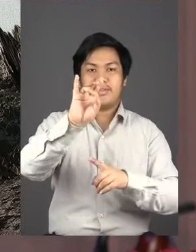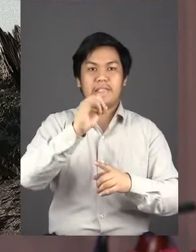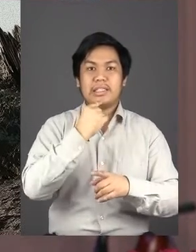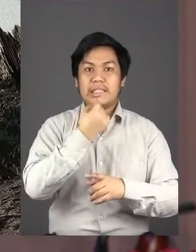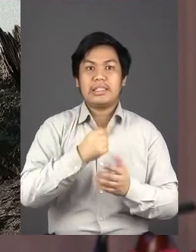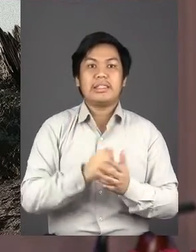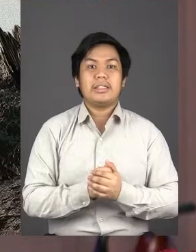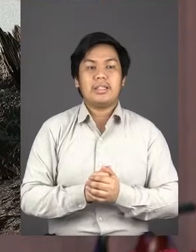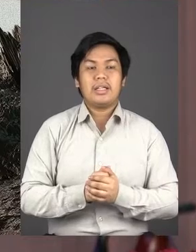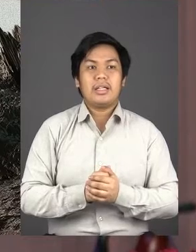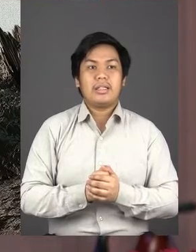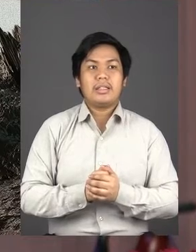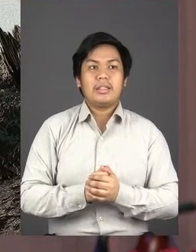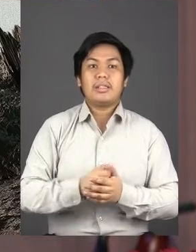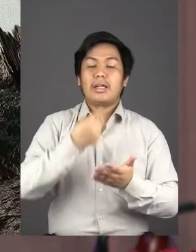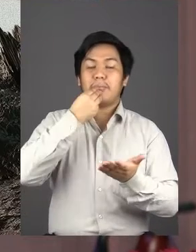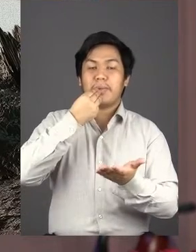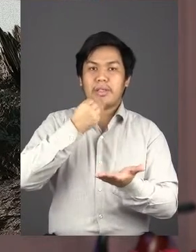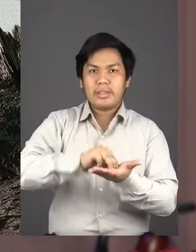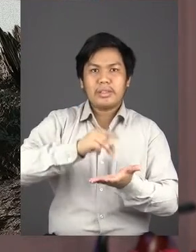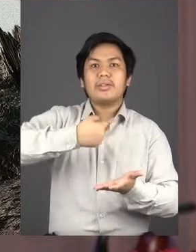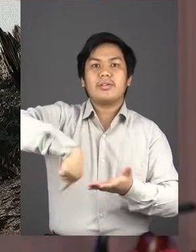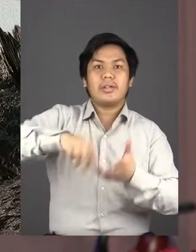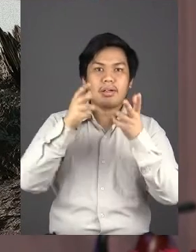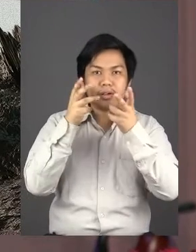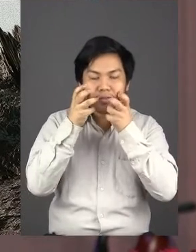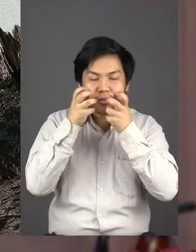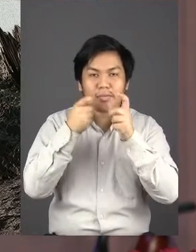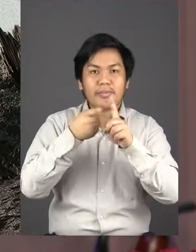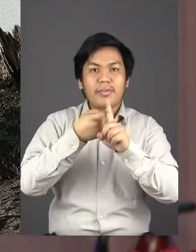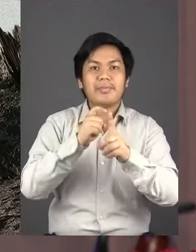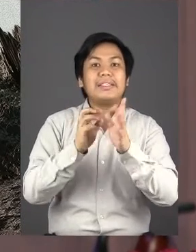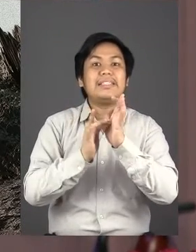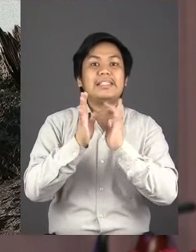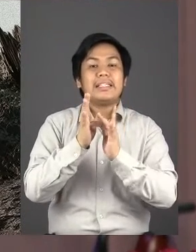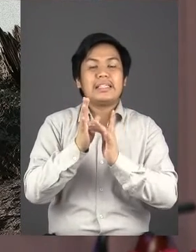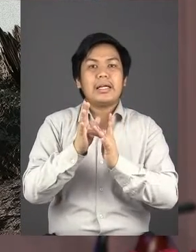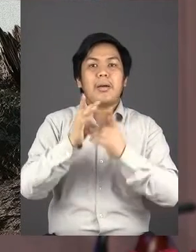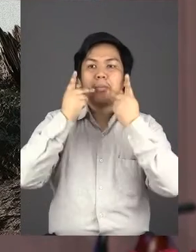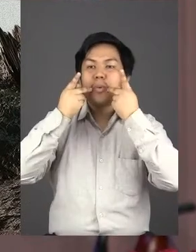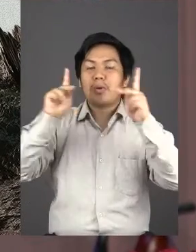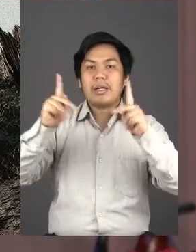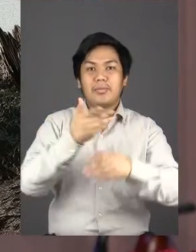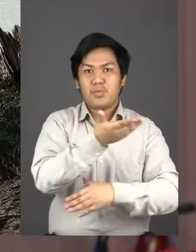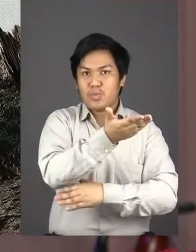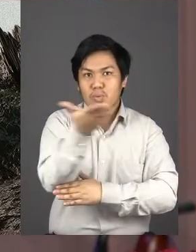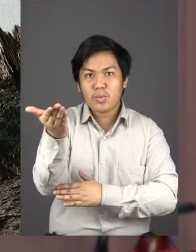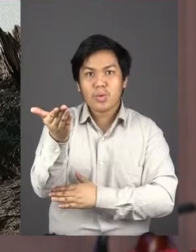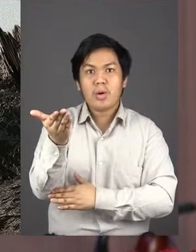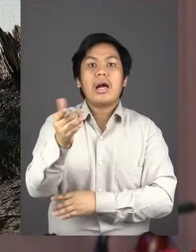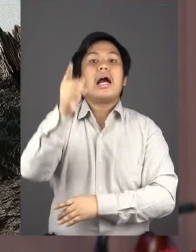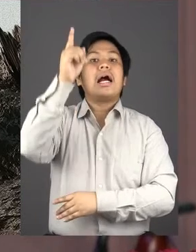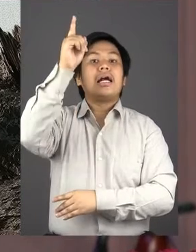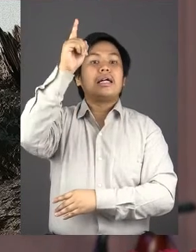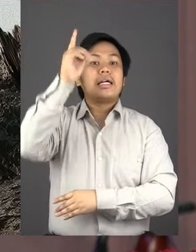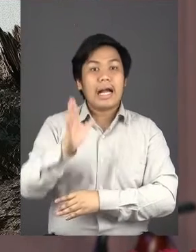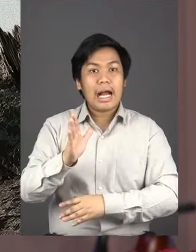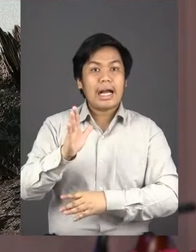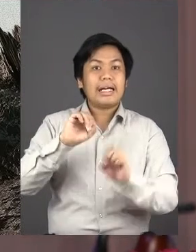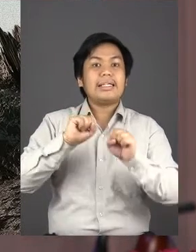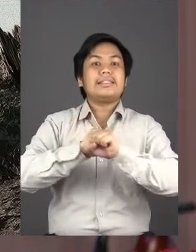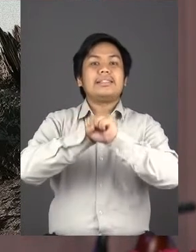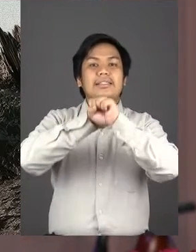This is the message we have heard from him and proclaimed to you, that God is